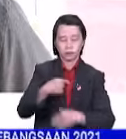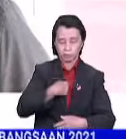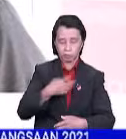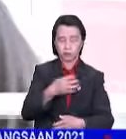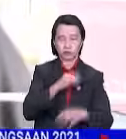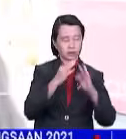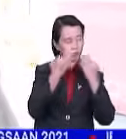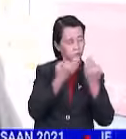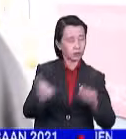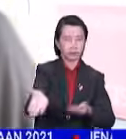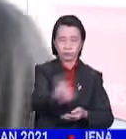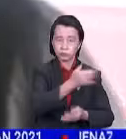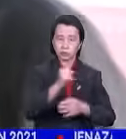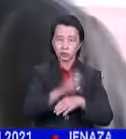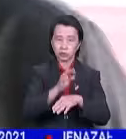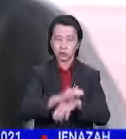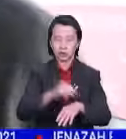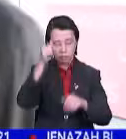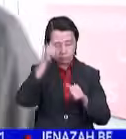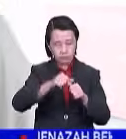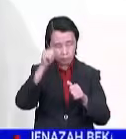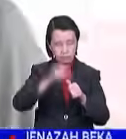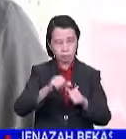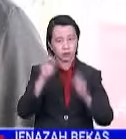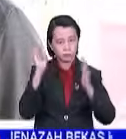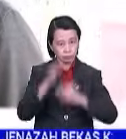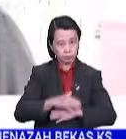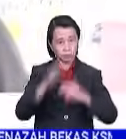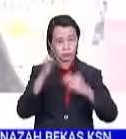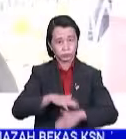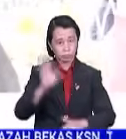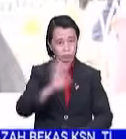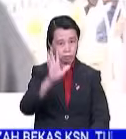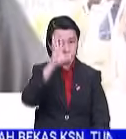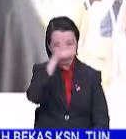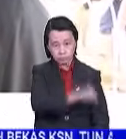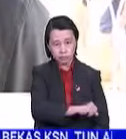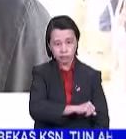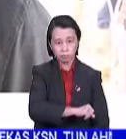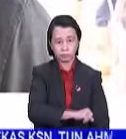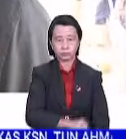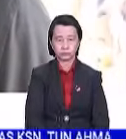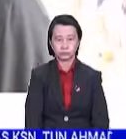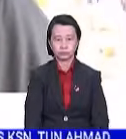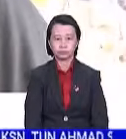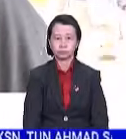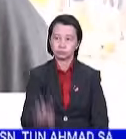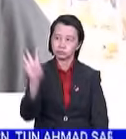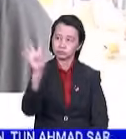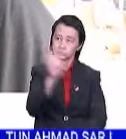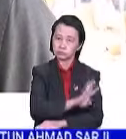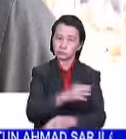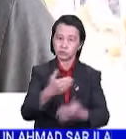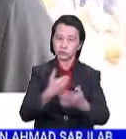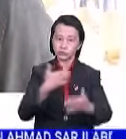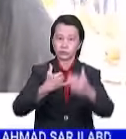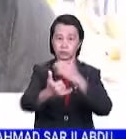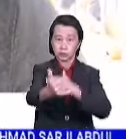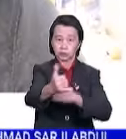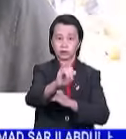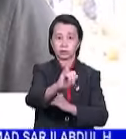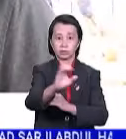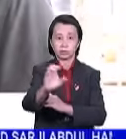hari keluarga agar semua yang terjadi dengan tinggal tunggu satu hari saya Fahri sebelum masuk di situ